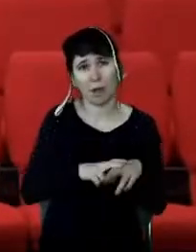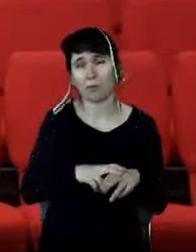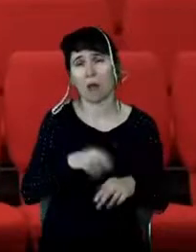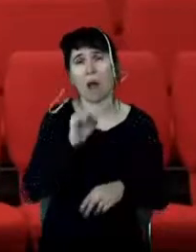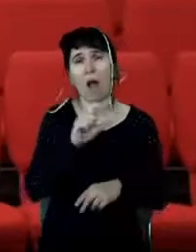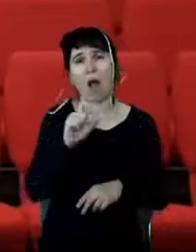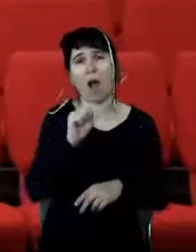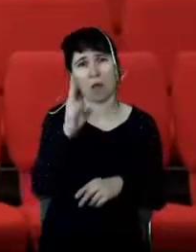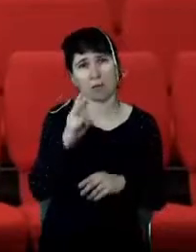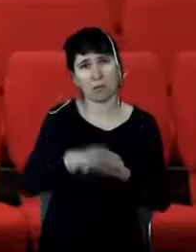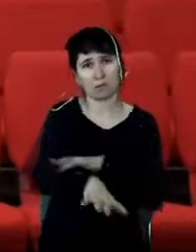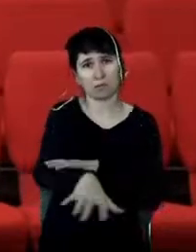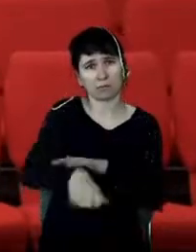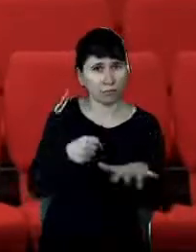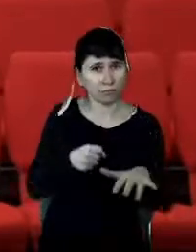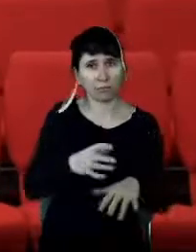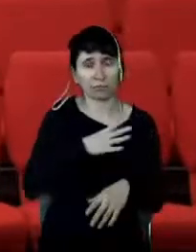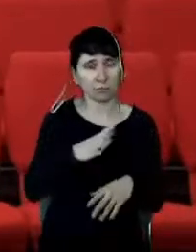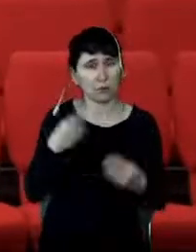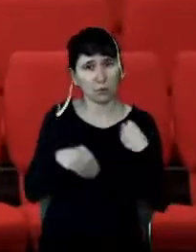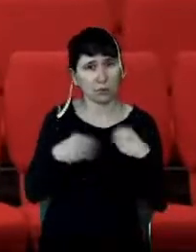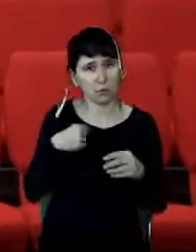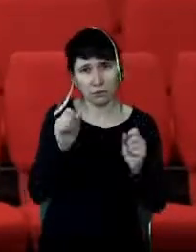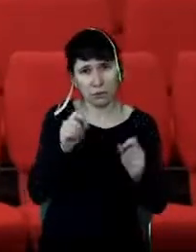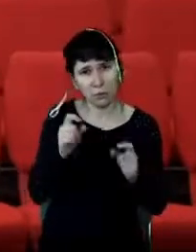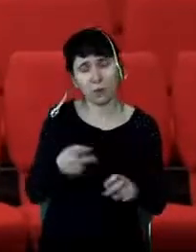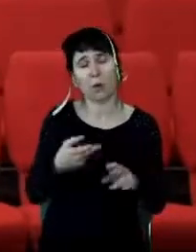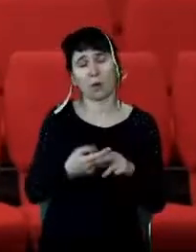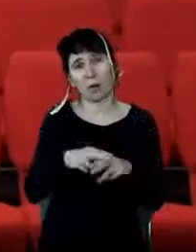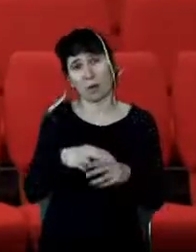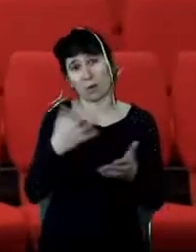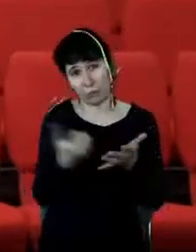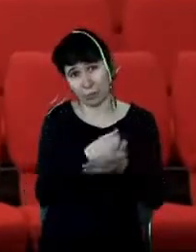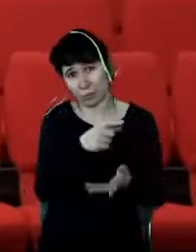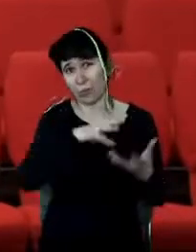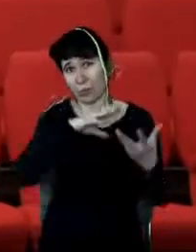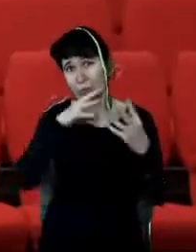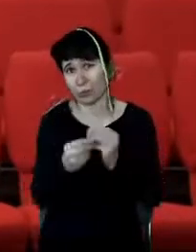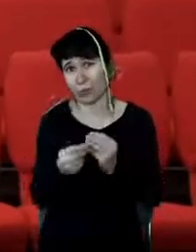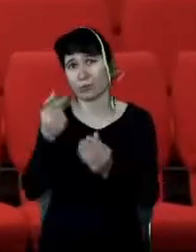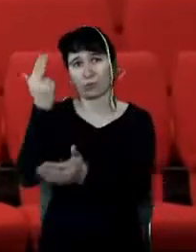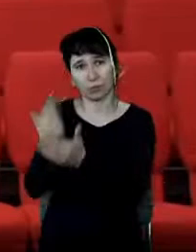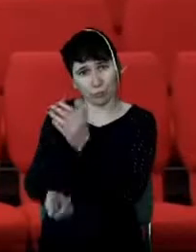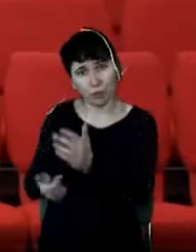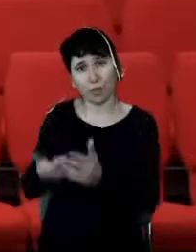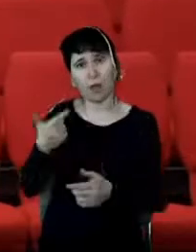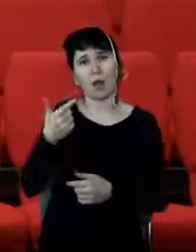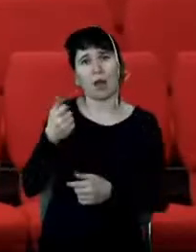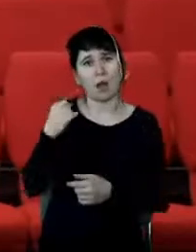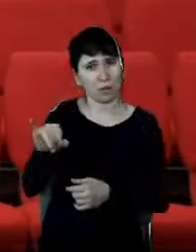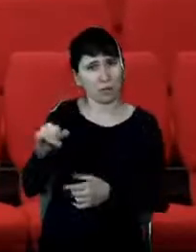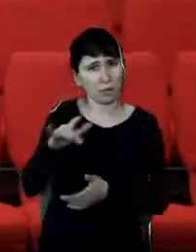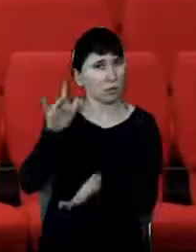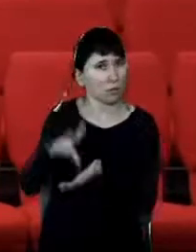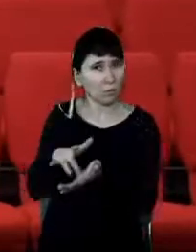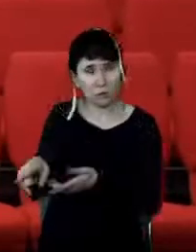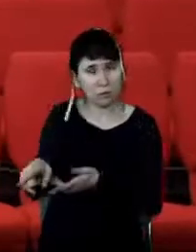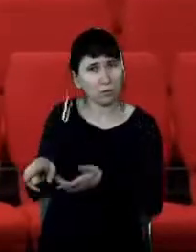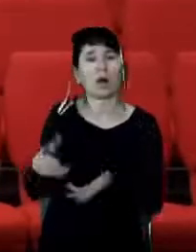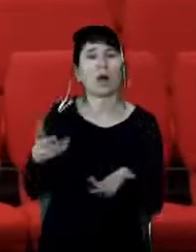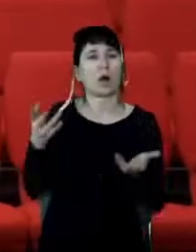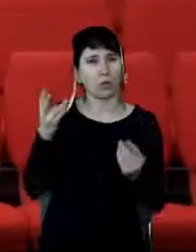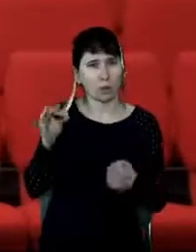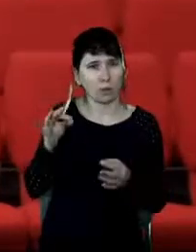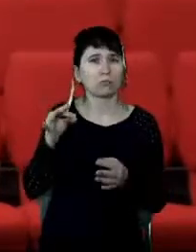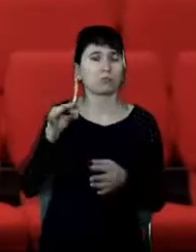так, поступки їхні неправильні, за що за собою потягнуло їхню поразку. Але все